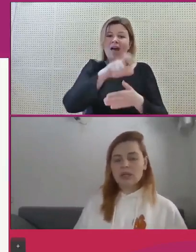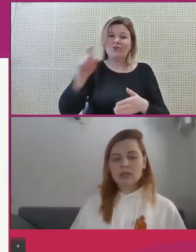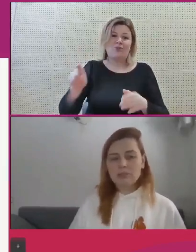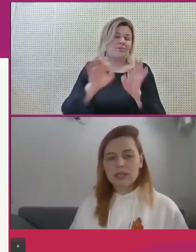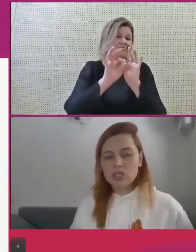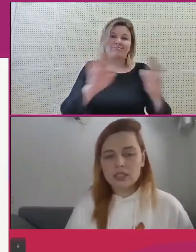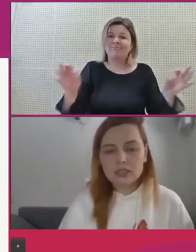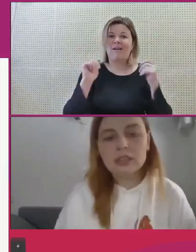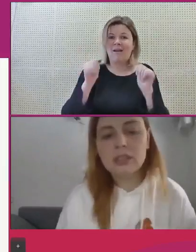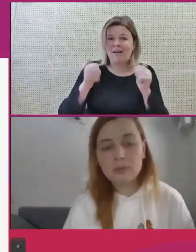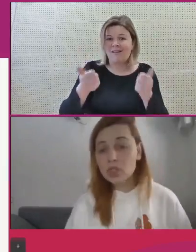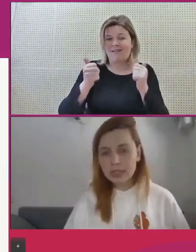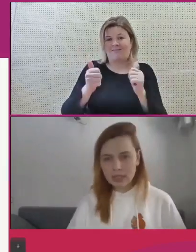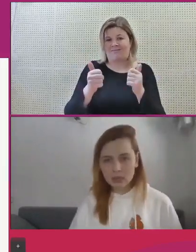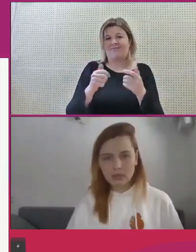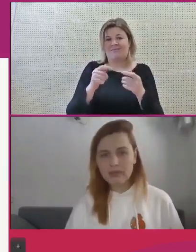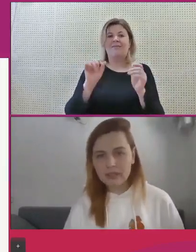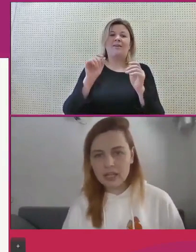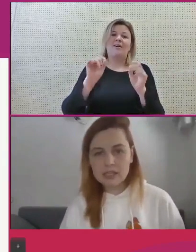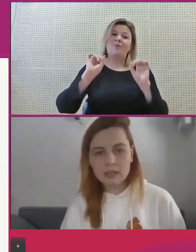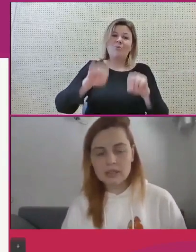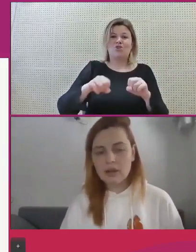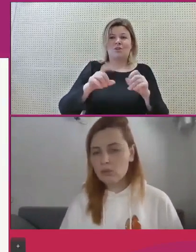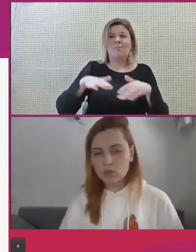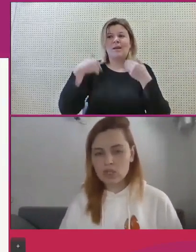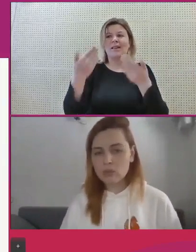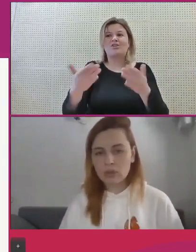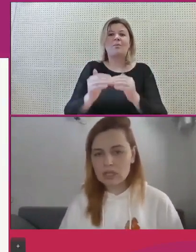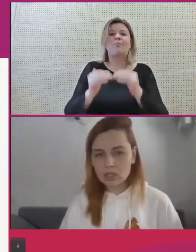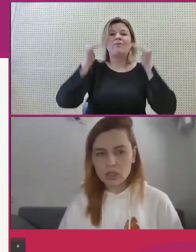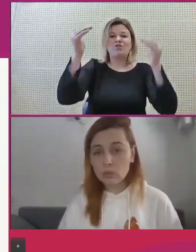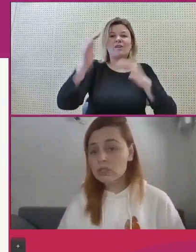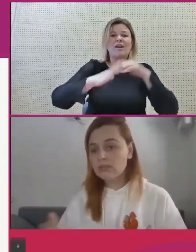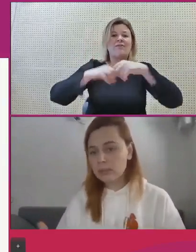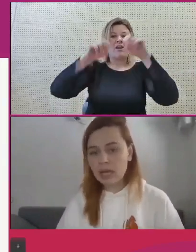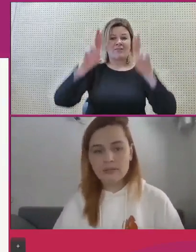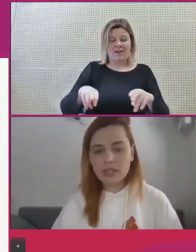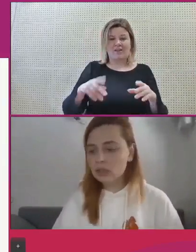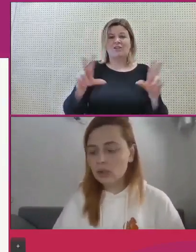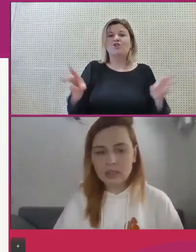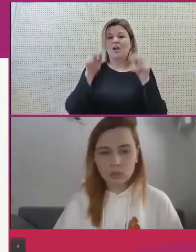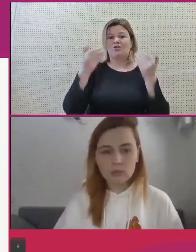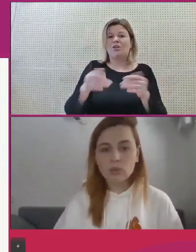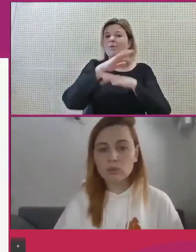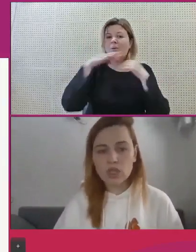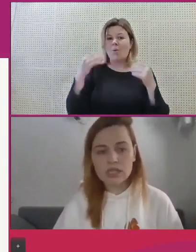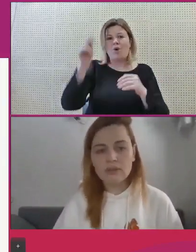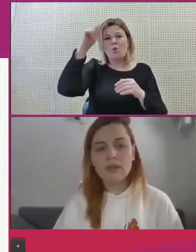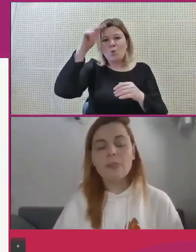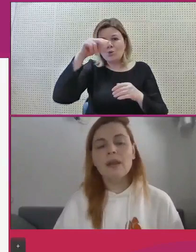им предложить повышение какой-то квалификации. Слава богу, сейчас много различных курсов, вебинаров, да, на которых они